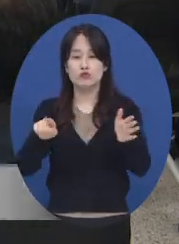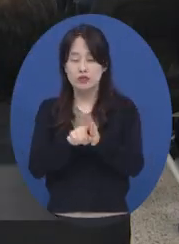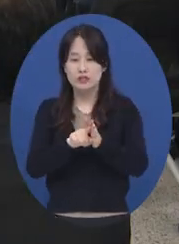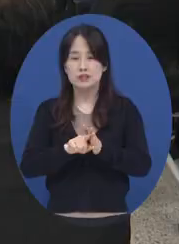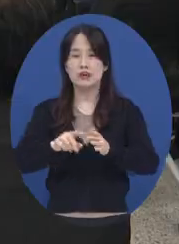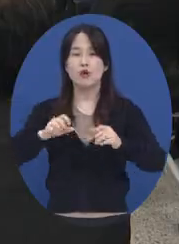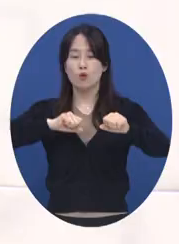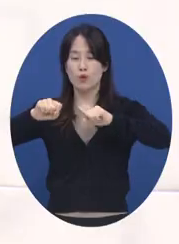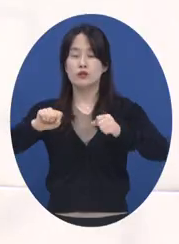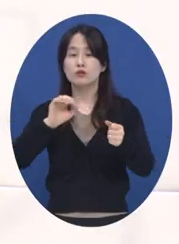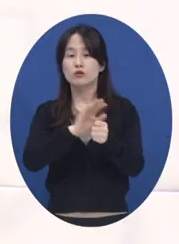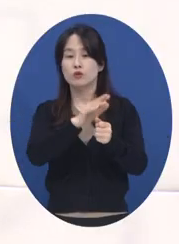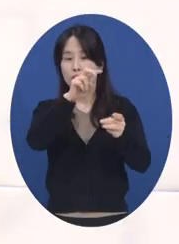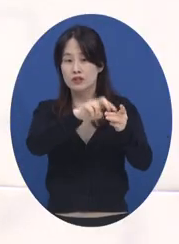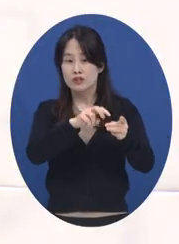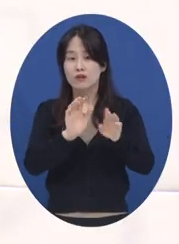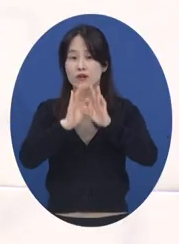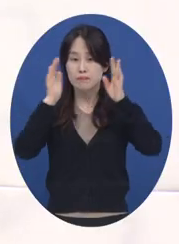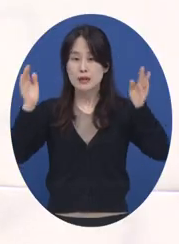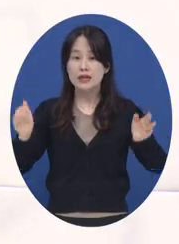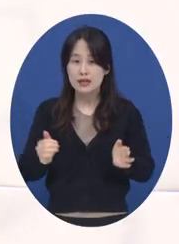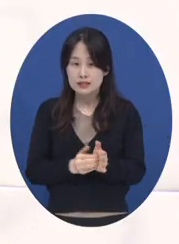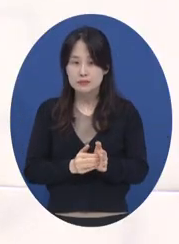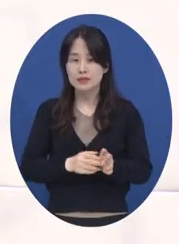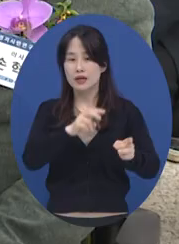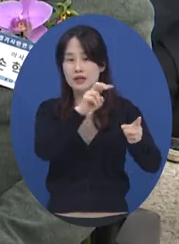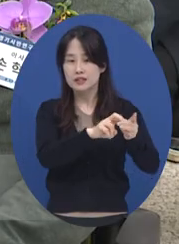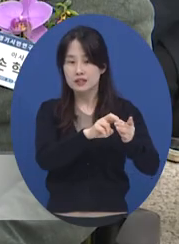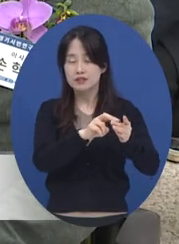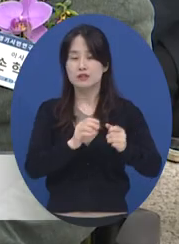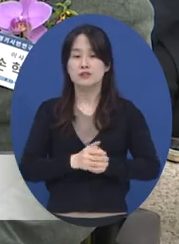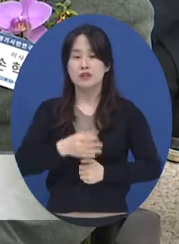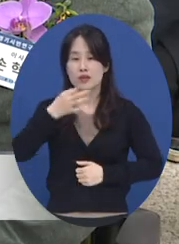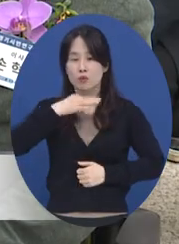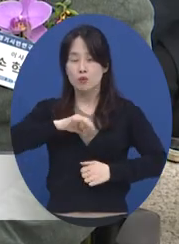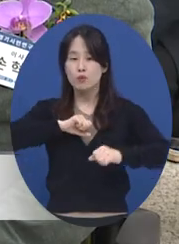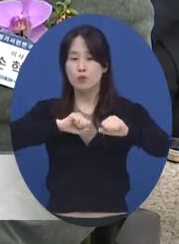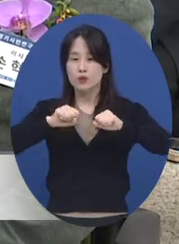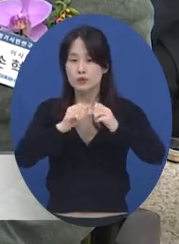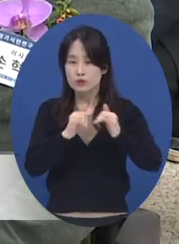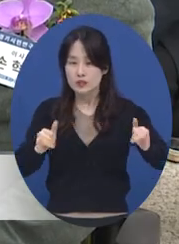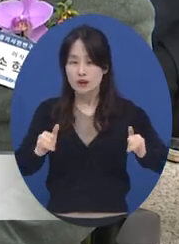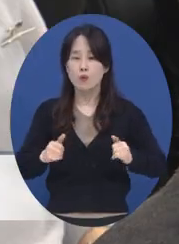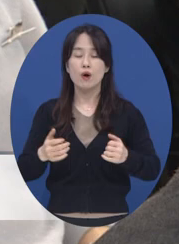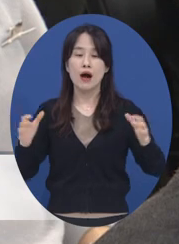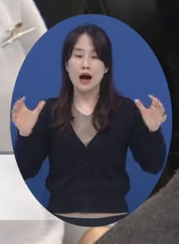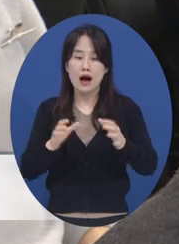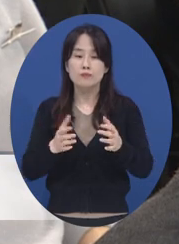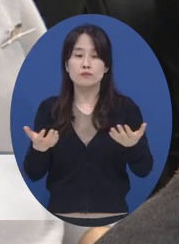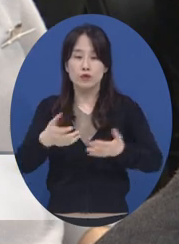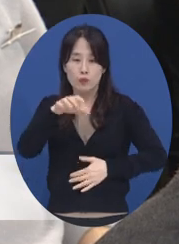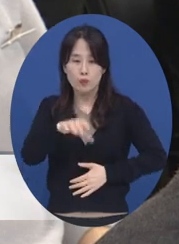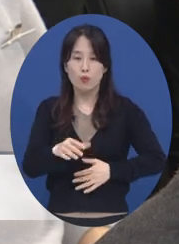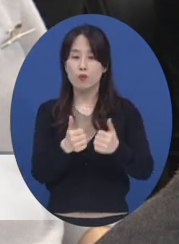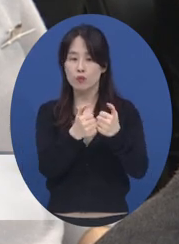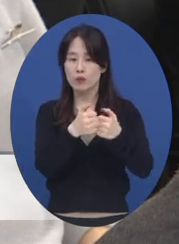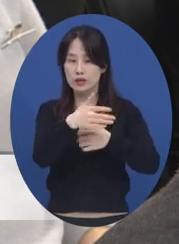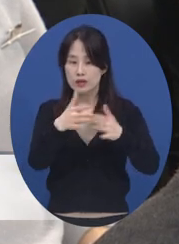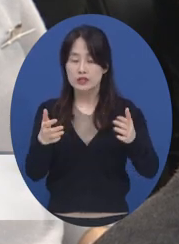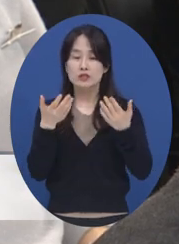위한 경기도 공익활동 지원 센터가 개소해 씁니다 센터는 공립 활동가와 시민단체 간 협업을 위한 공 각과